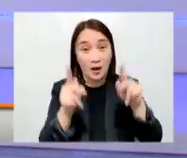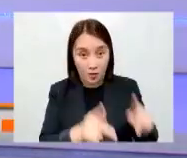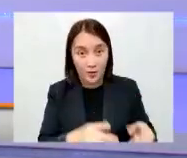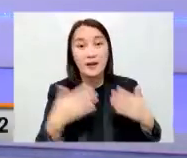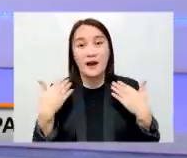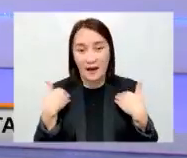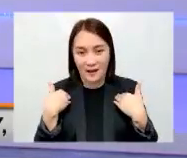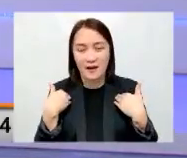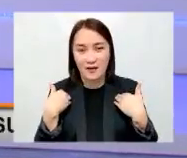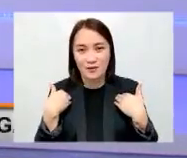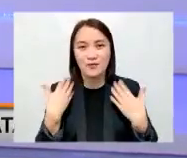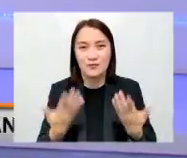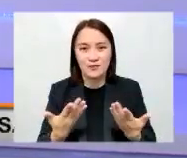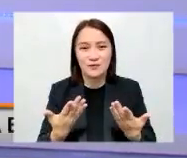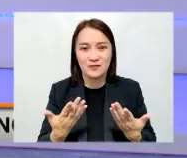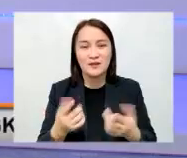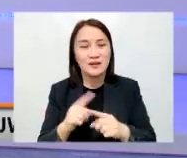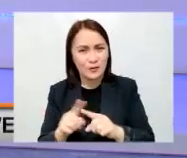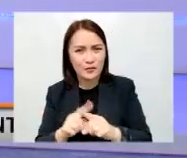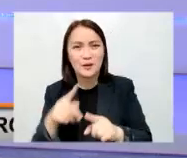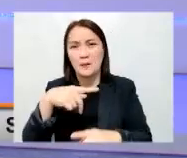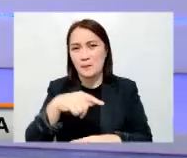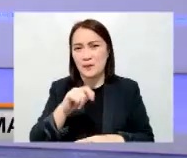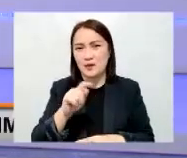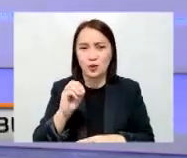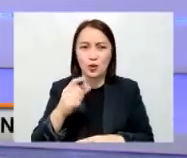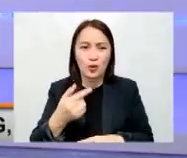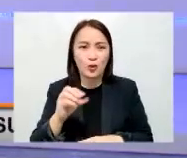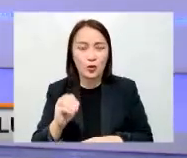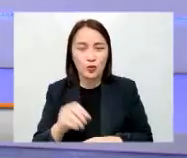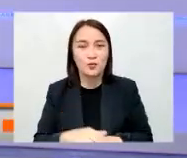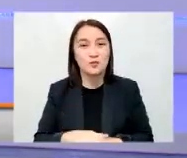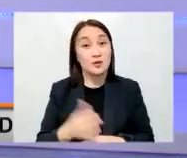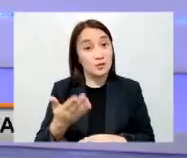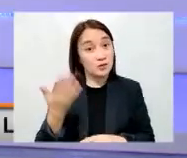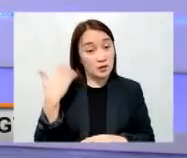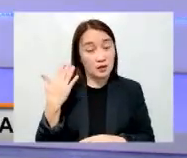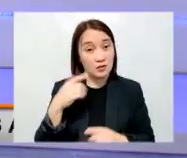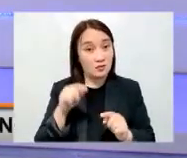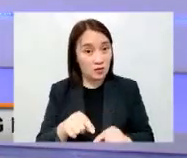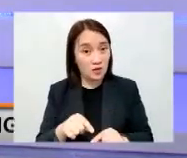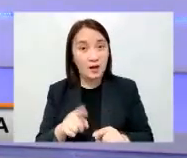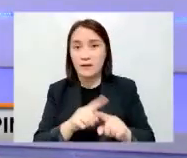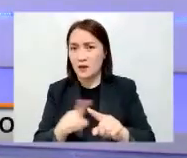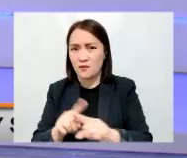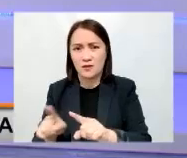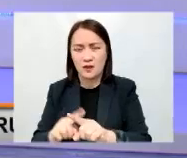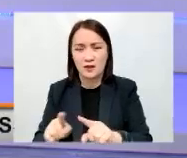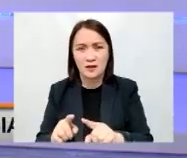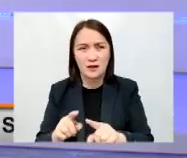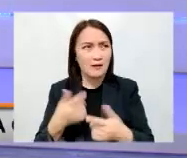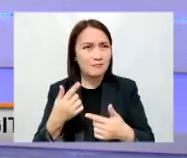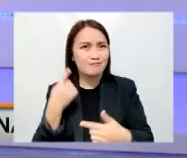pitogo. Doon, ang mga dahon nito ginagamit na palaspas. Kung ano-anong accessories din ang nagagawa sa mga buto